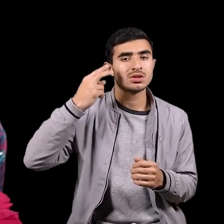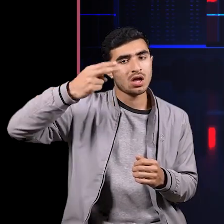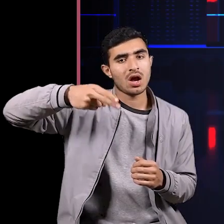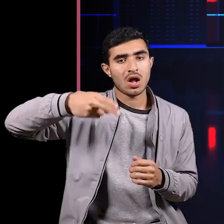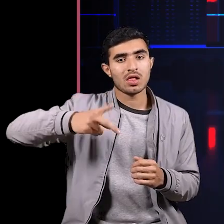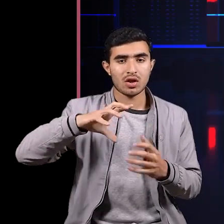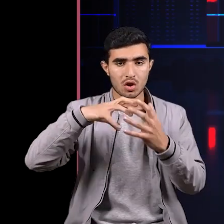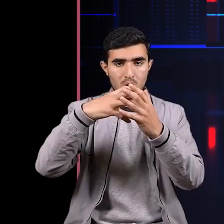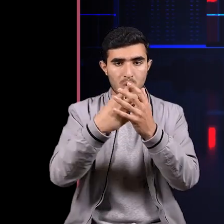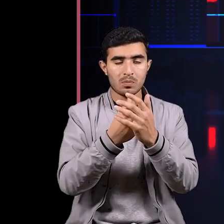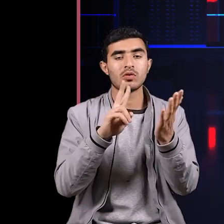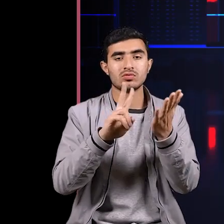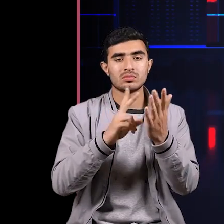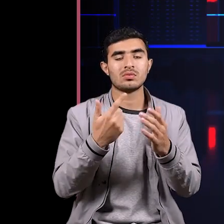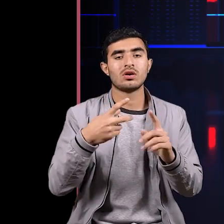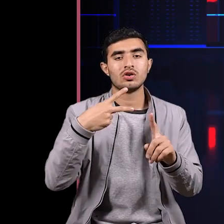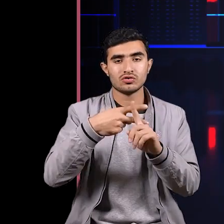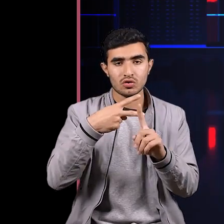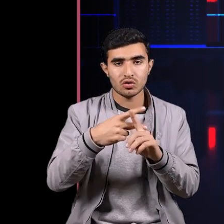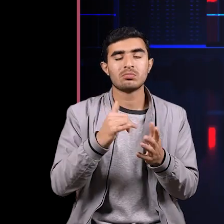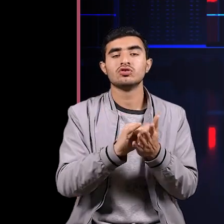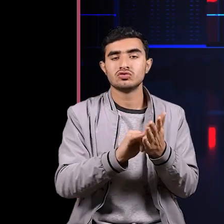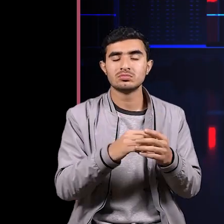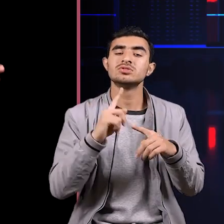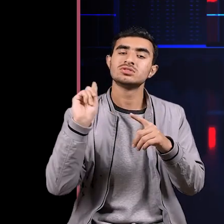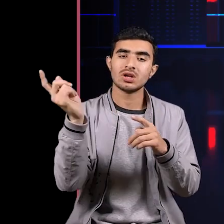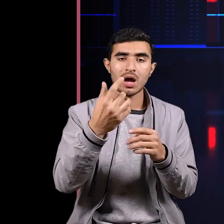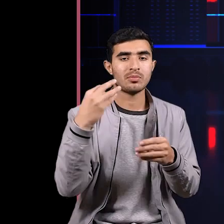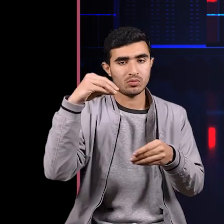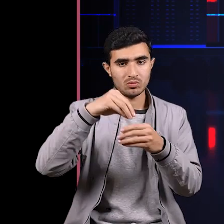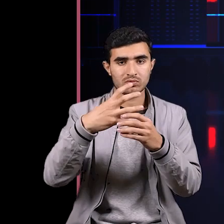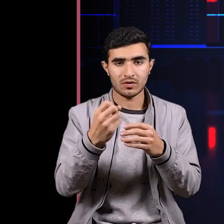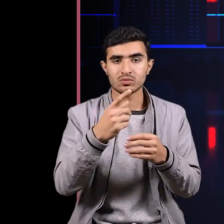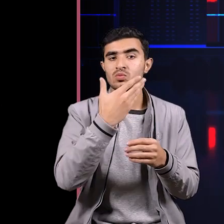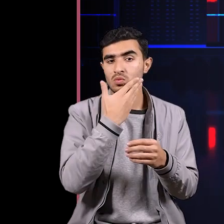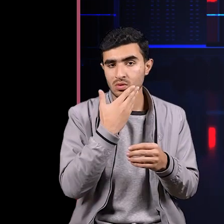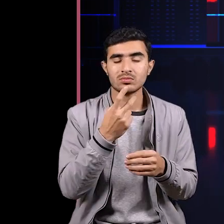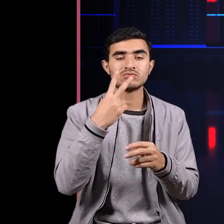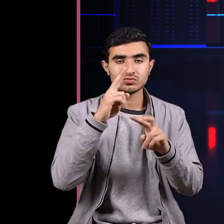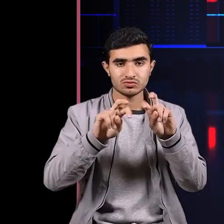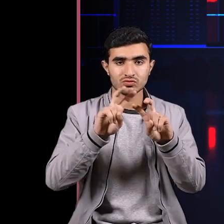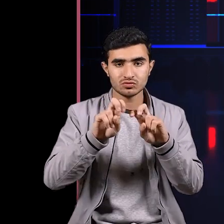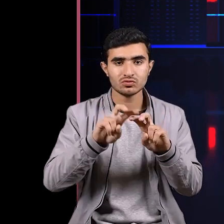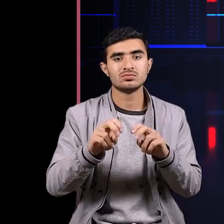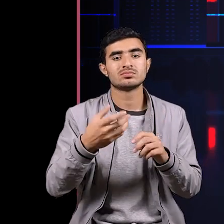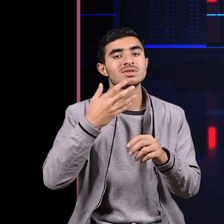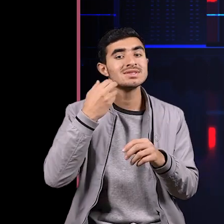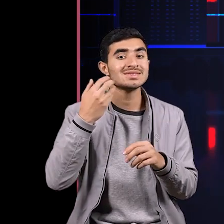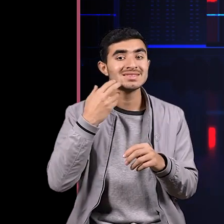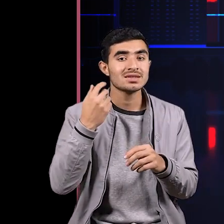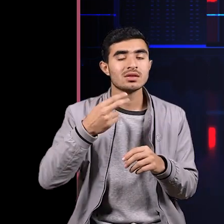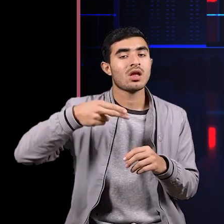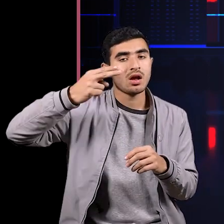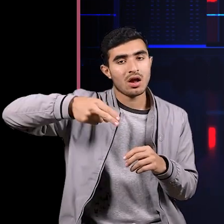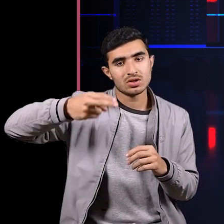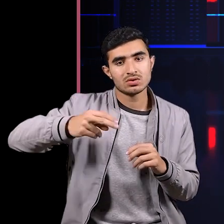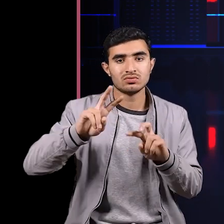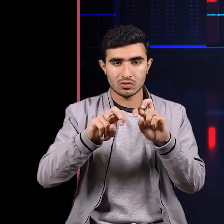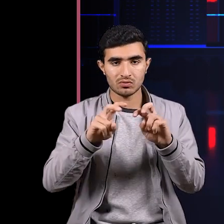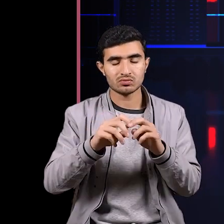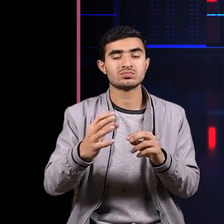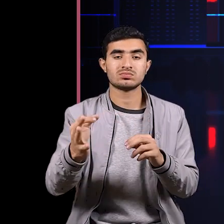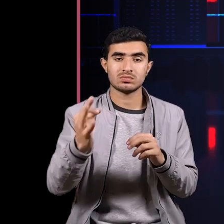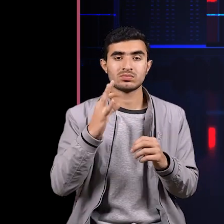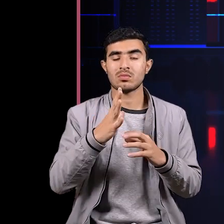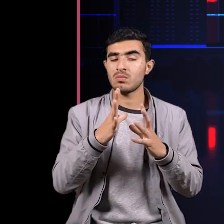करें। अब हम एक बुक भी ले आए हैं ताकि हम दुनिया की मुख्तलिफ लाइब्रेरीज़ को वो पेश कर सकें कि हम भी जाग रहे हैं अपनी